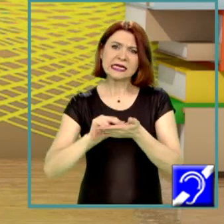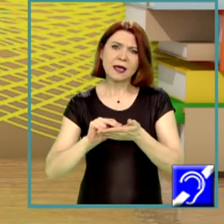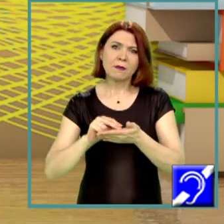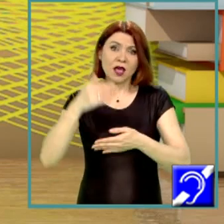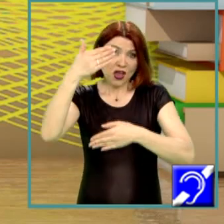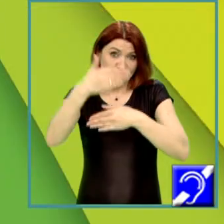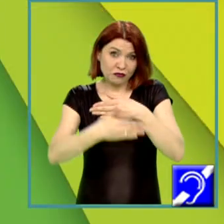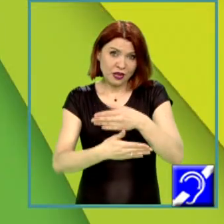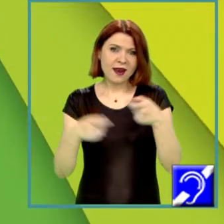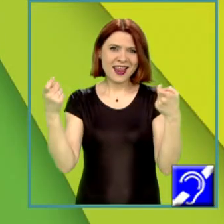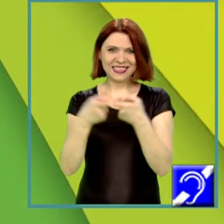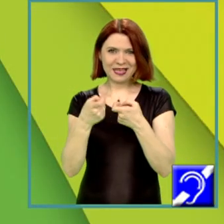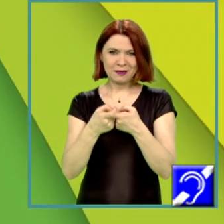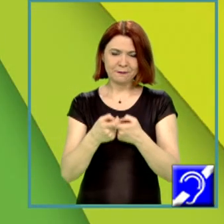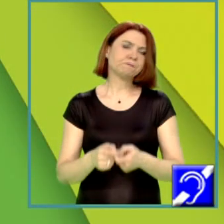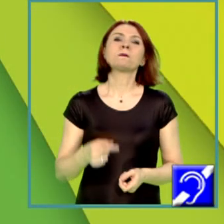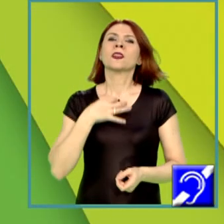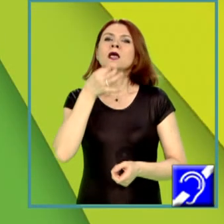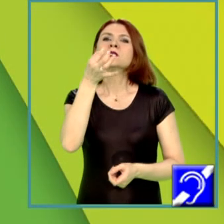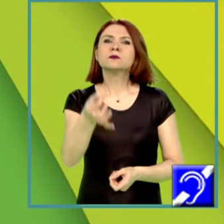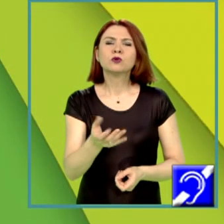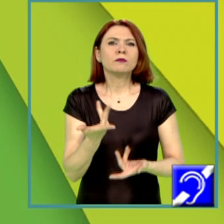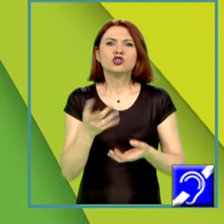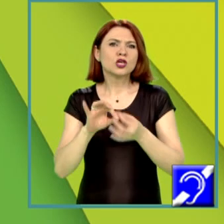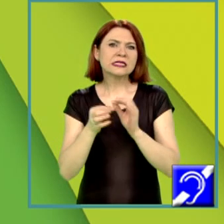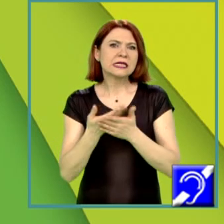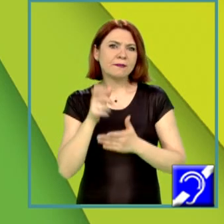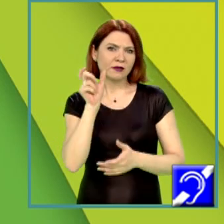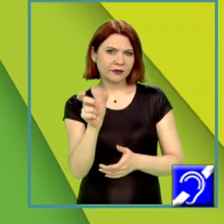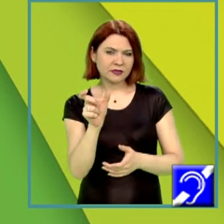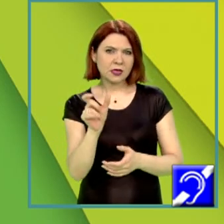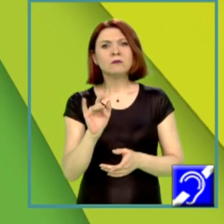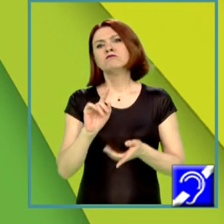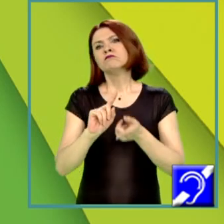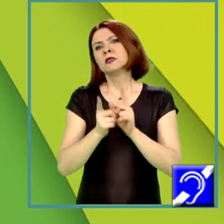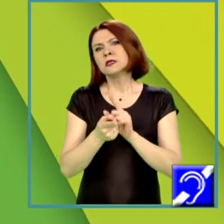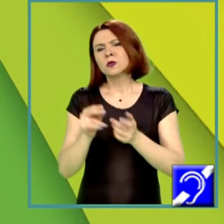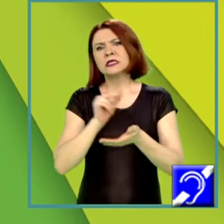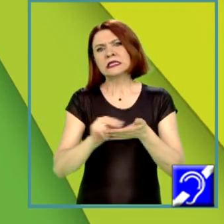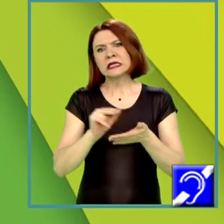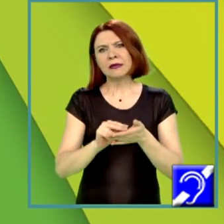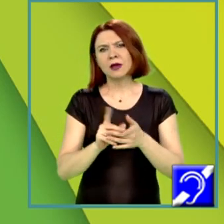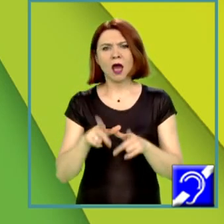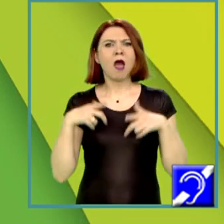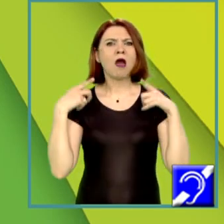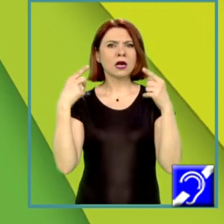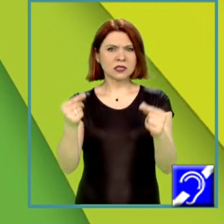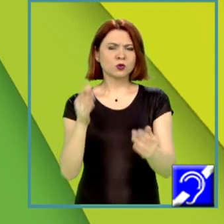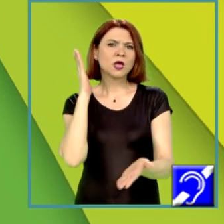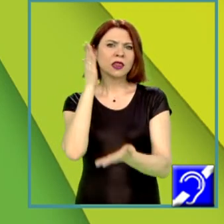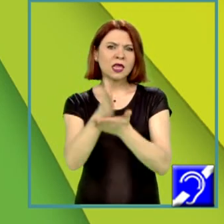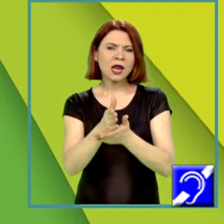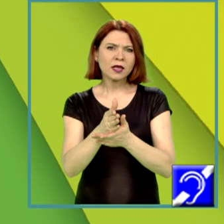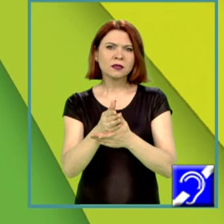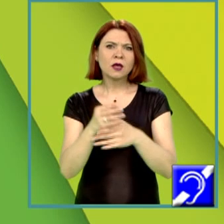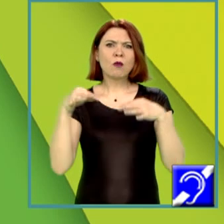pe foaia de examen indicăm sensul secvenței eventual formulând ul ca răspuns direct pe